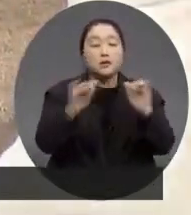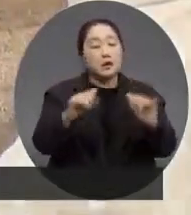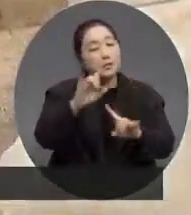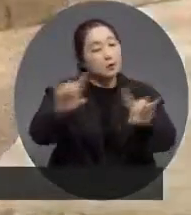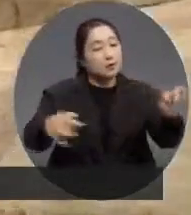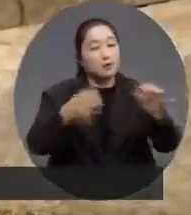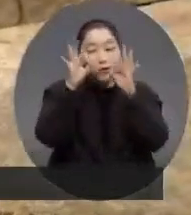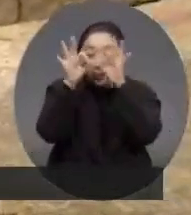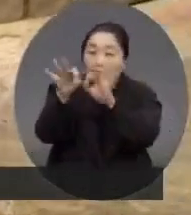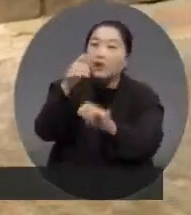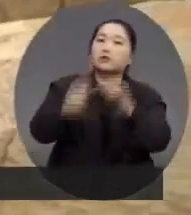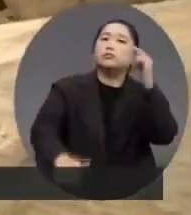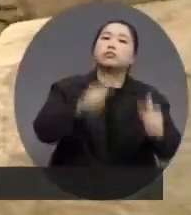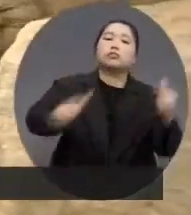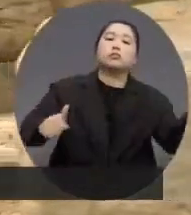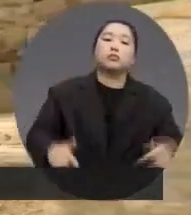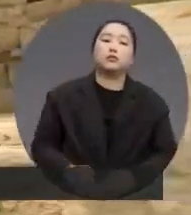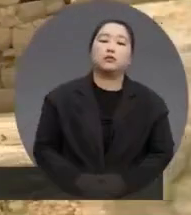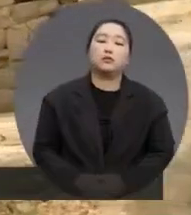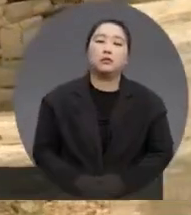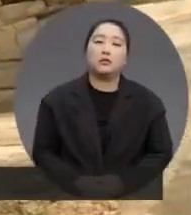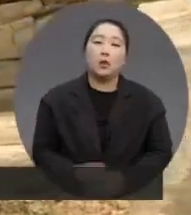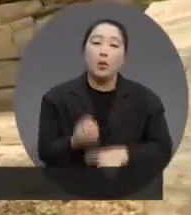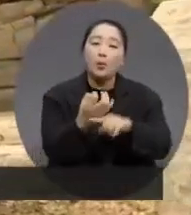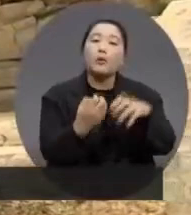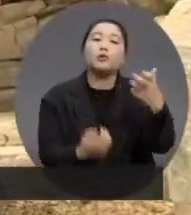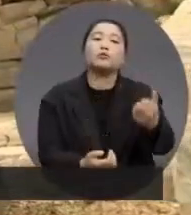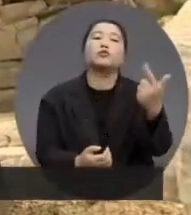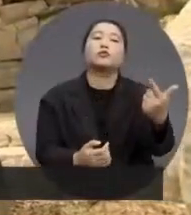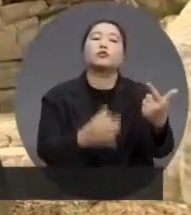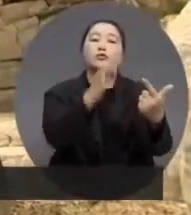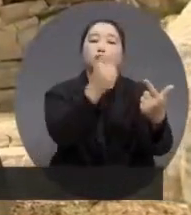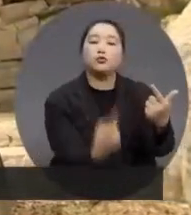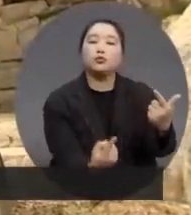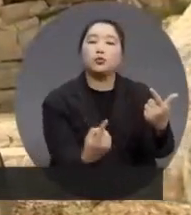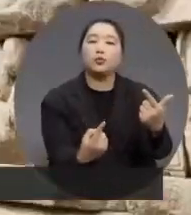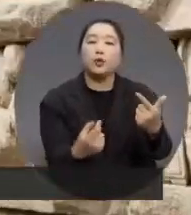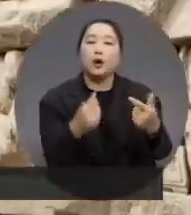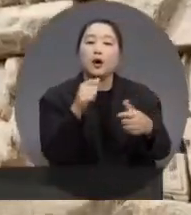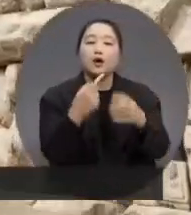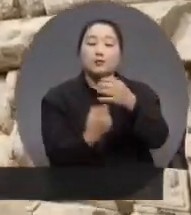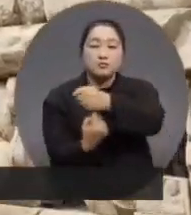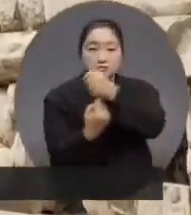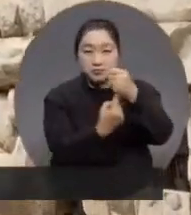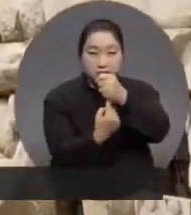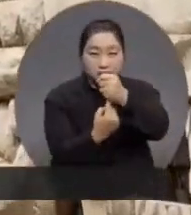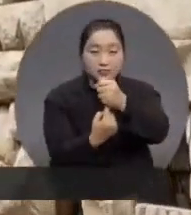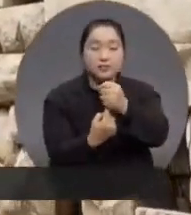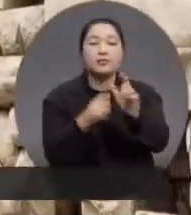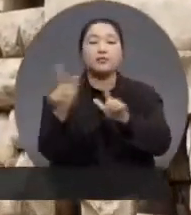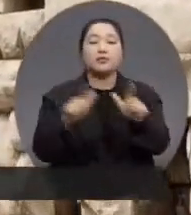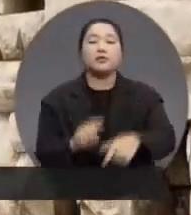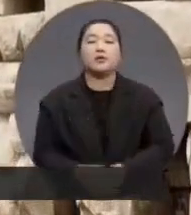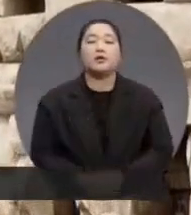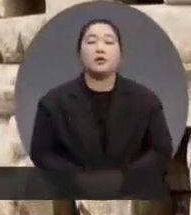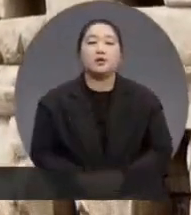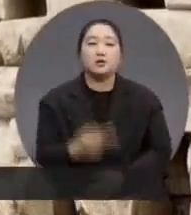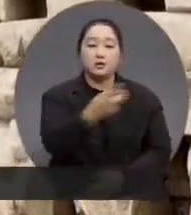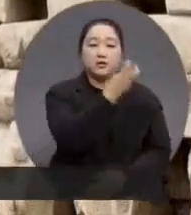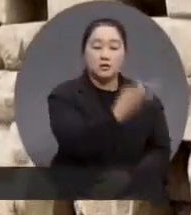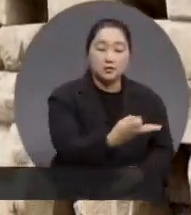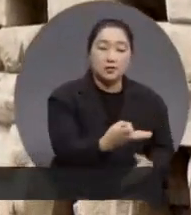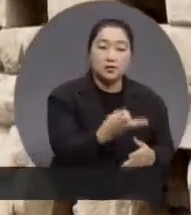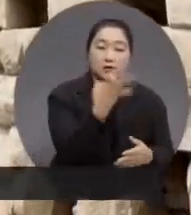눈까지. 보물 96호인 충주 미륵리 석조열의 입상입니다. 지난 2014년 보수공사에 들어간